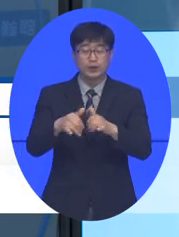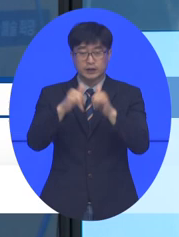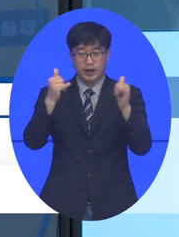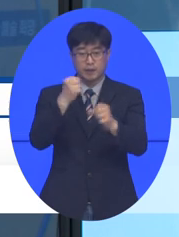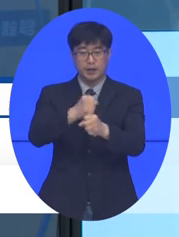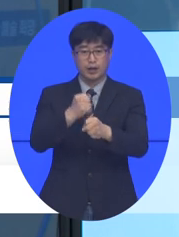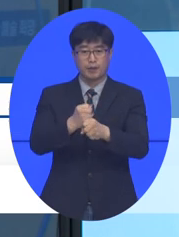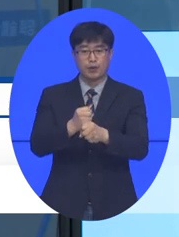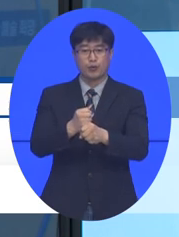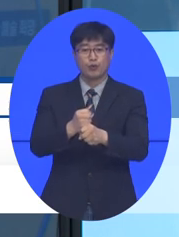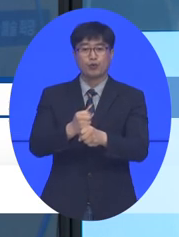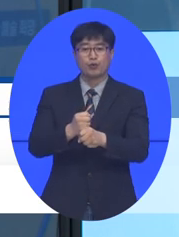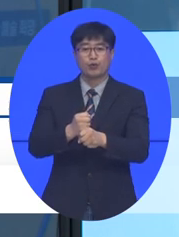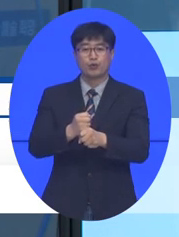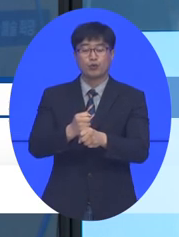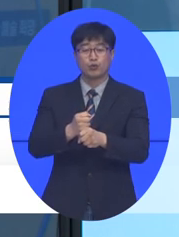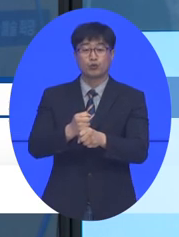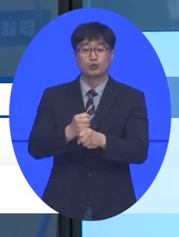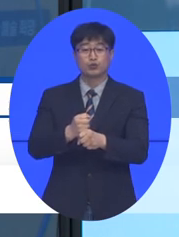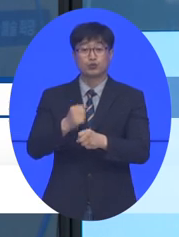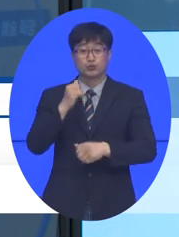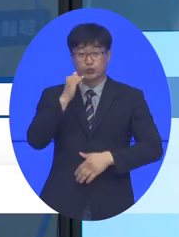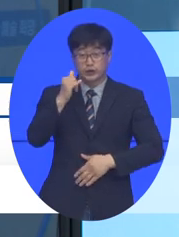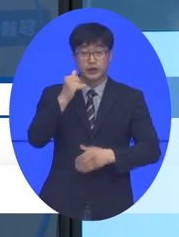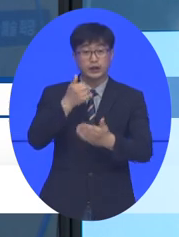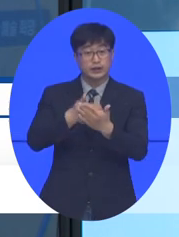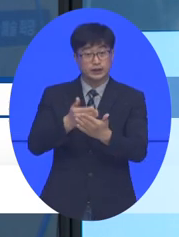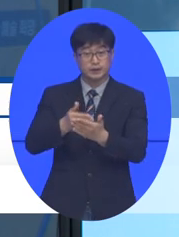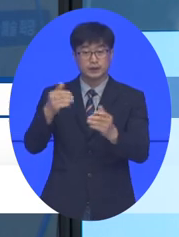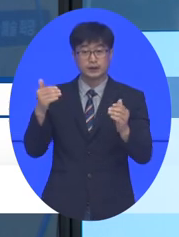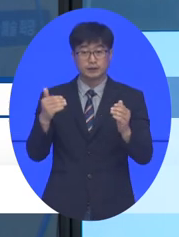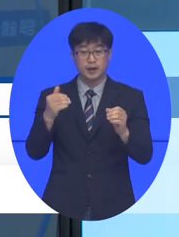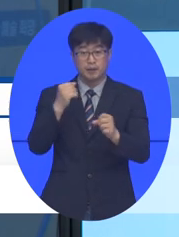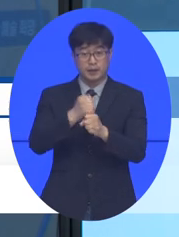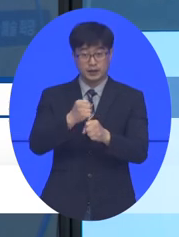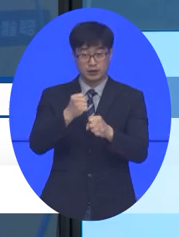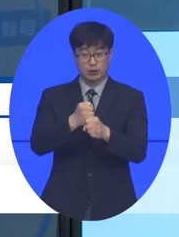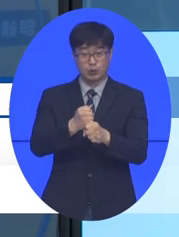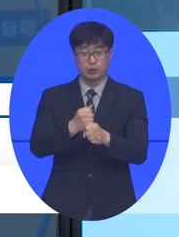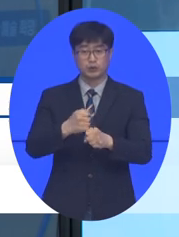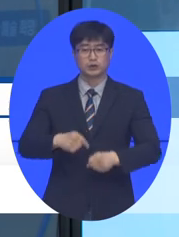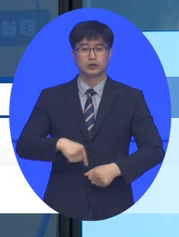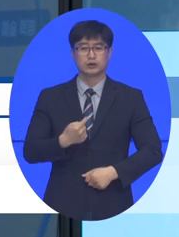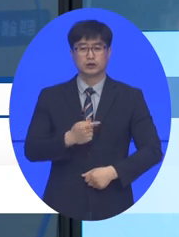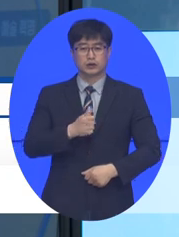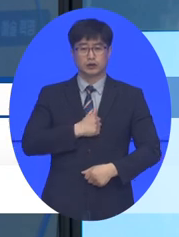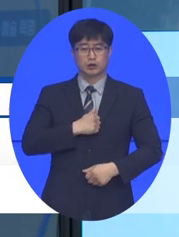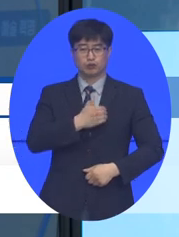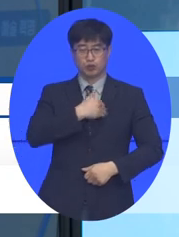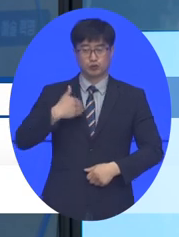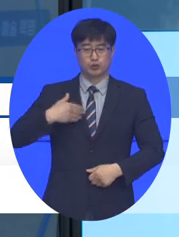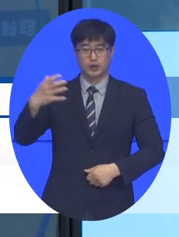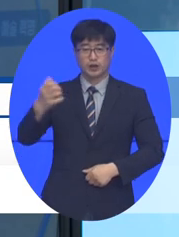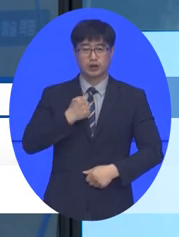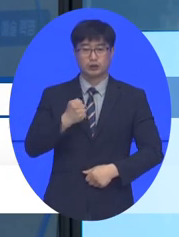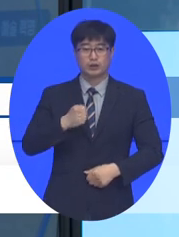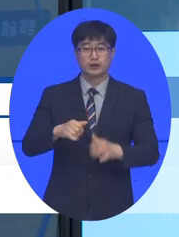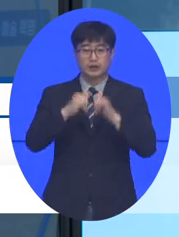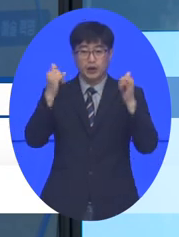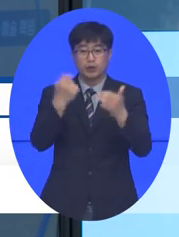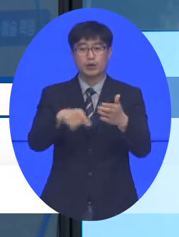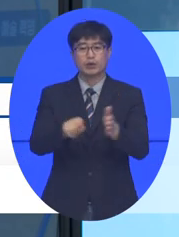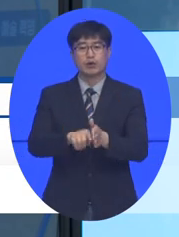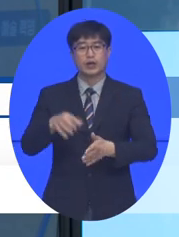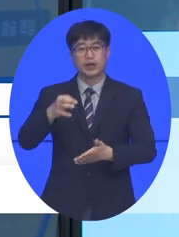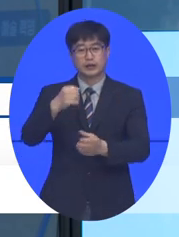만든다면 얼마든지 훌륭한 작품도 만들고 스스로 자존감과 자부심도 만들고 또 우리 사회를